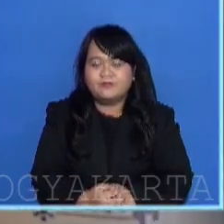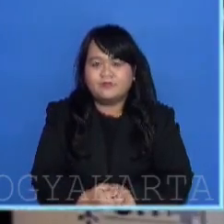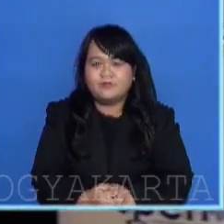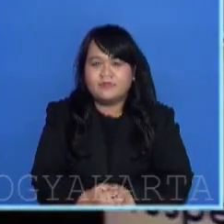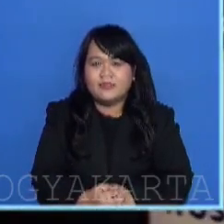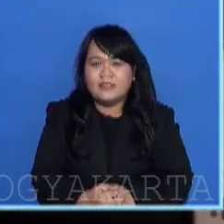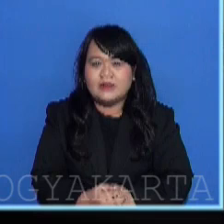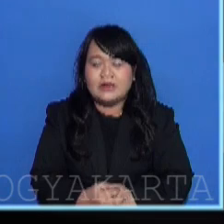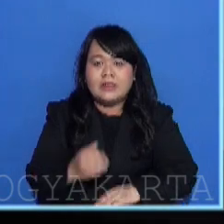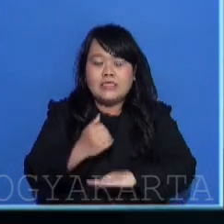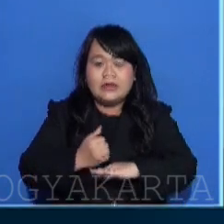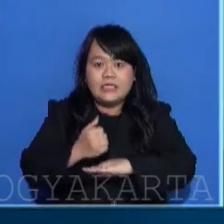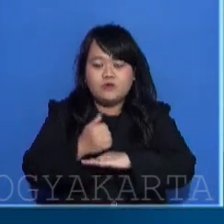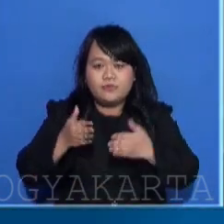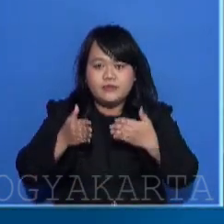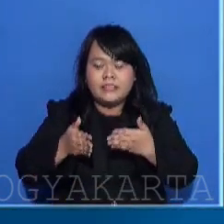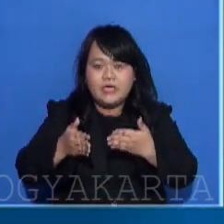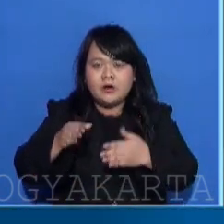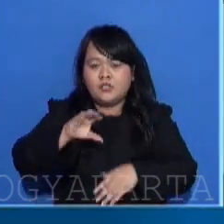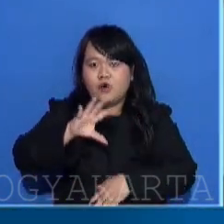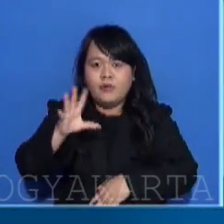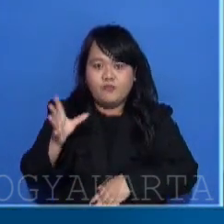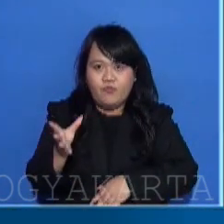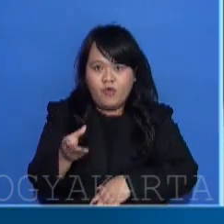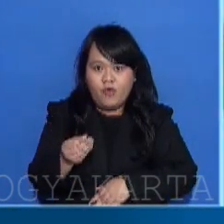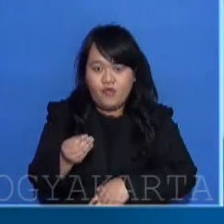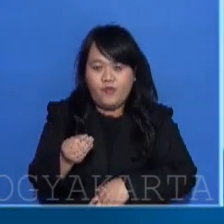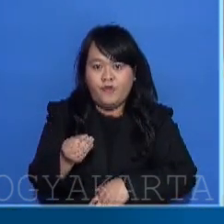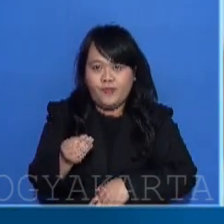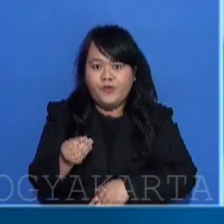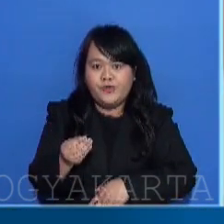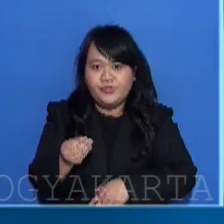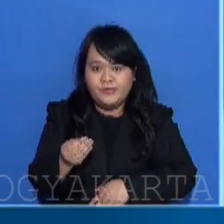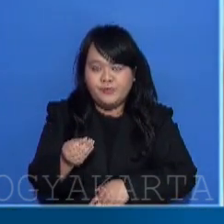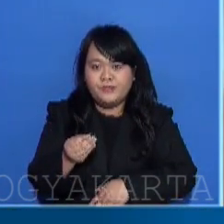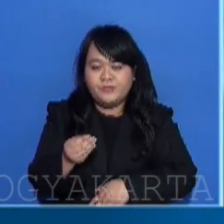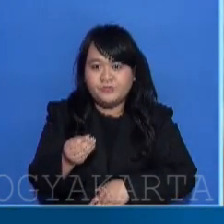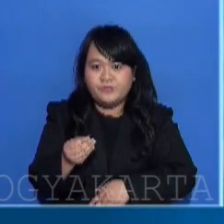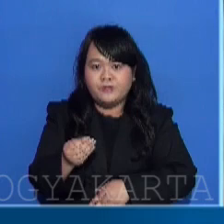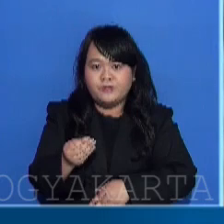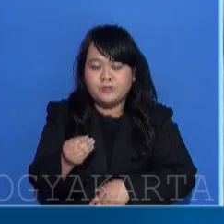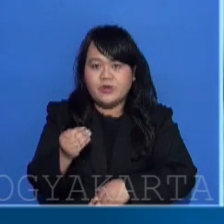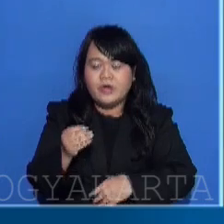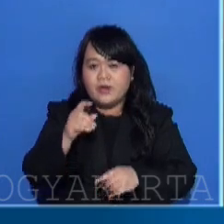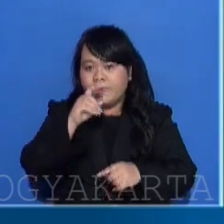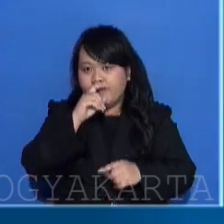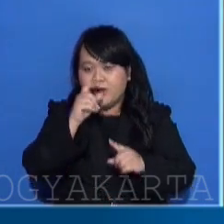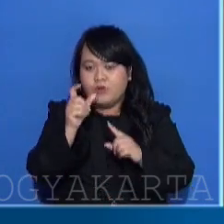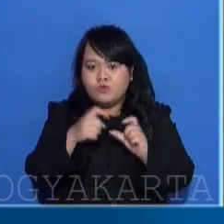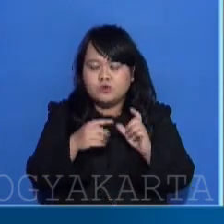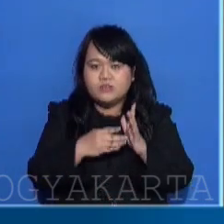Direktorat Jenderal informasi dan komunikasi Publik Kementerian komunikasi dan Informatika Republik Indonesia Usman canson